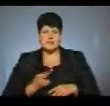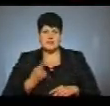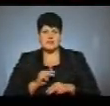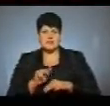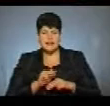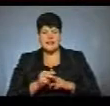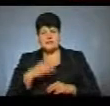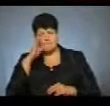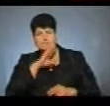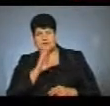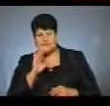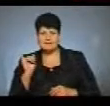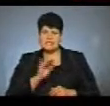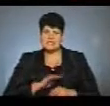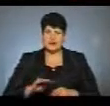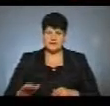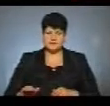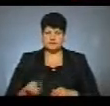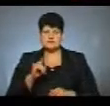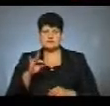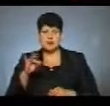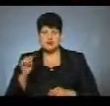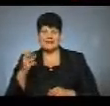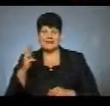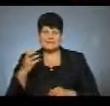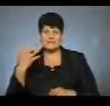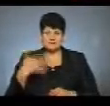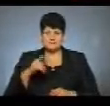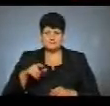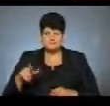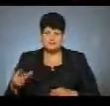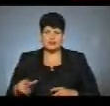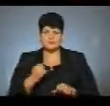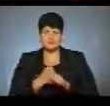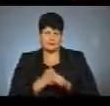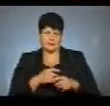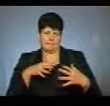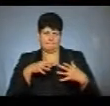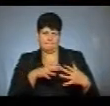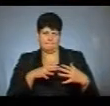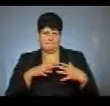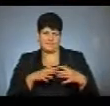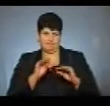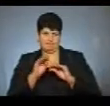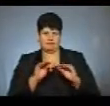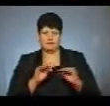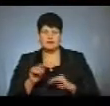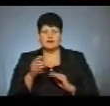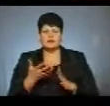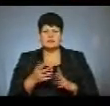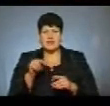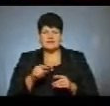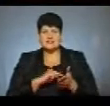дітей. У Збаражі 350 осіб відтворили бій 1649 року. Так